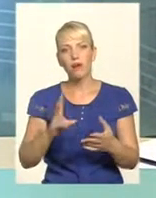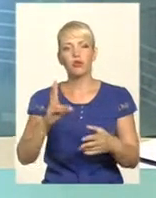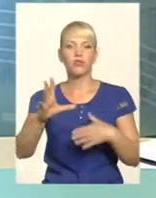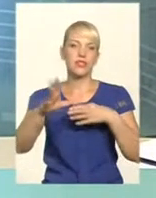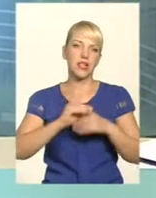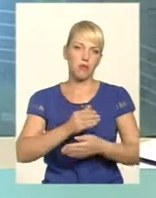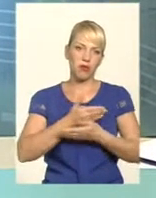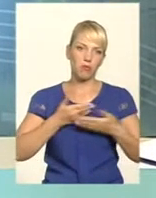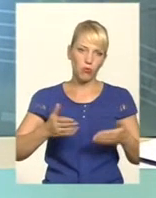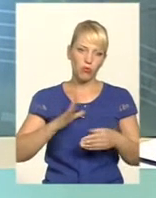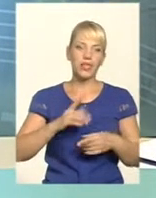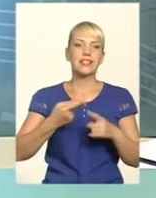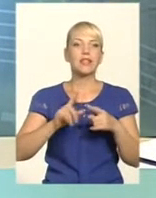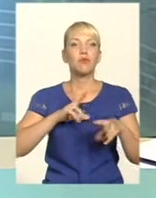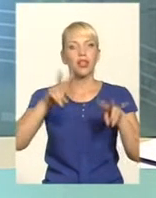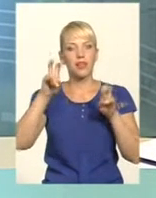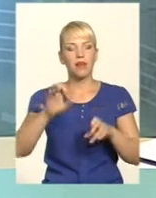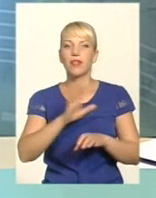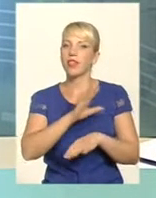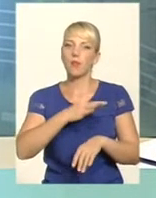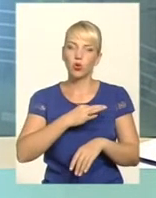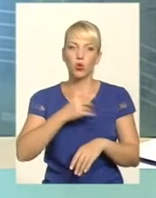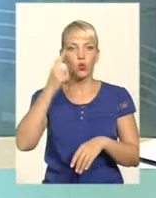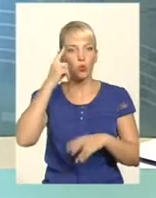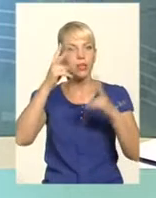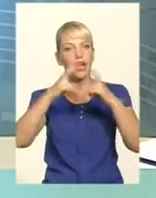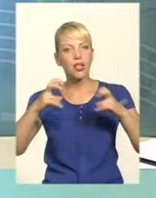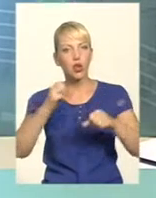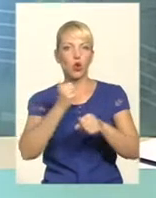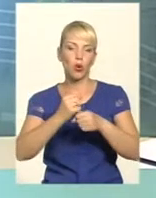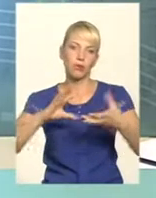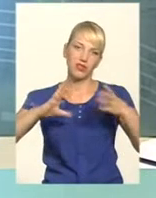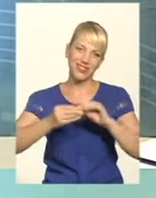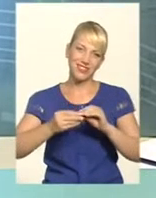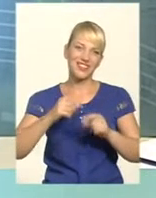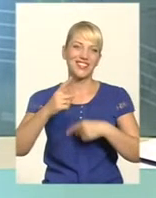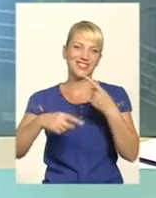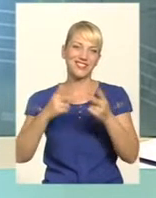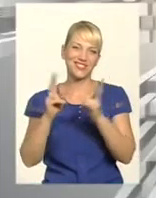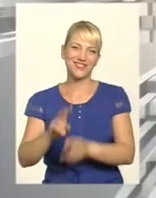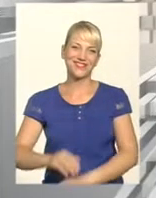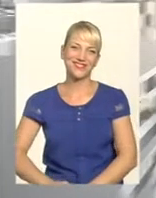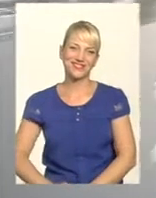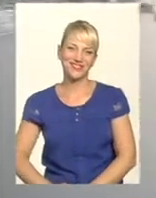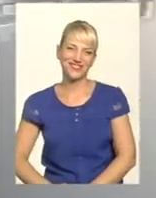тема. Будьте небайдужими, думайте, аналізуйте і робіть висновки. Побачимось незабаром.